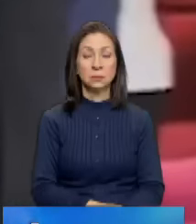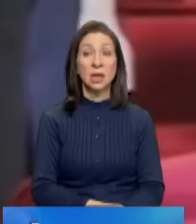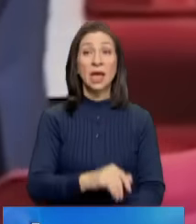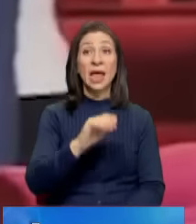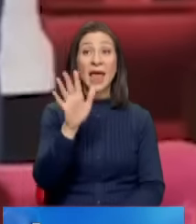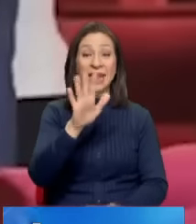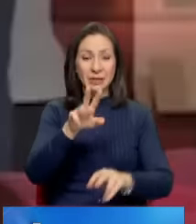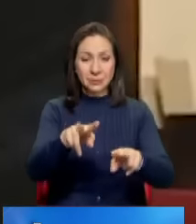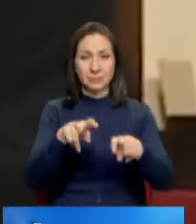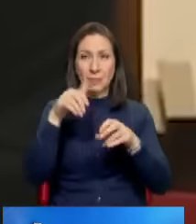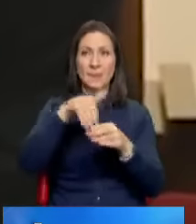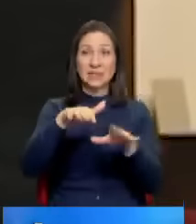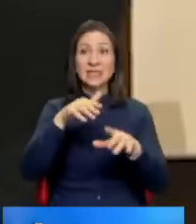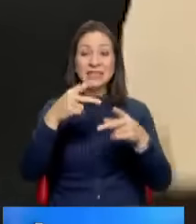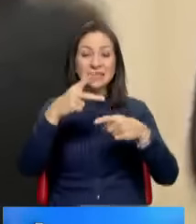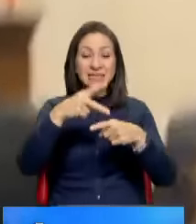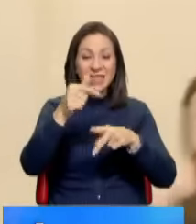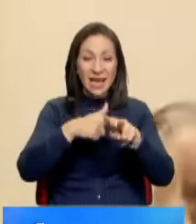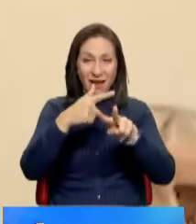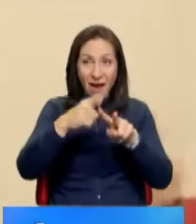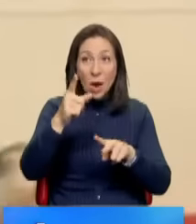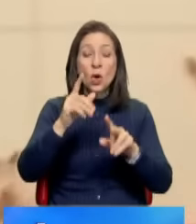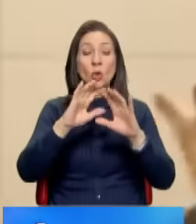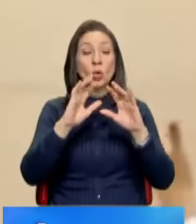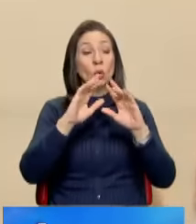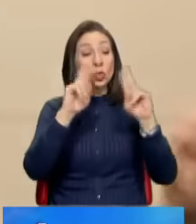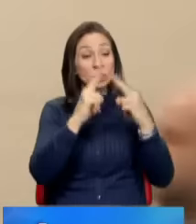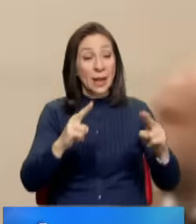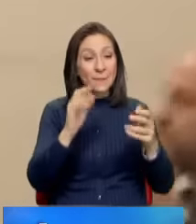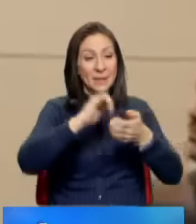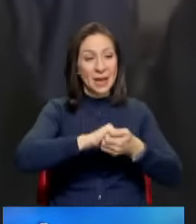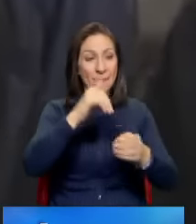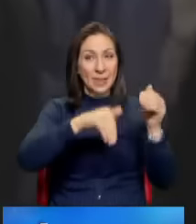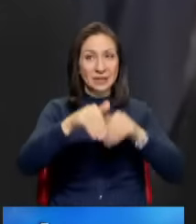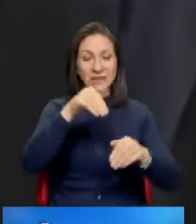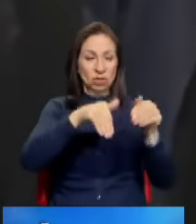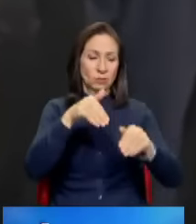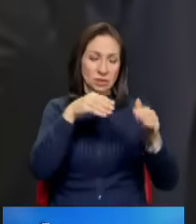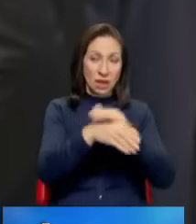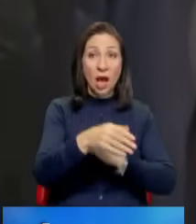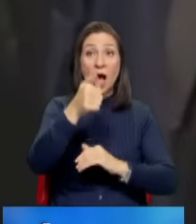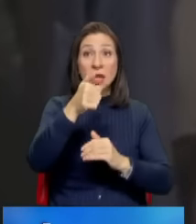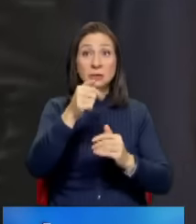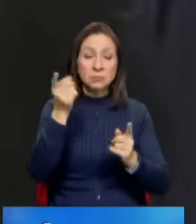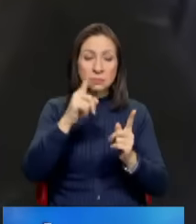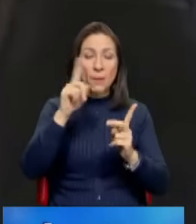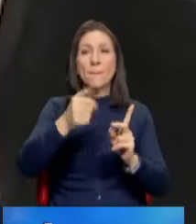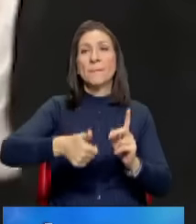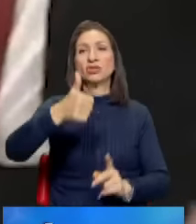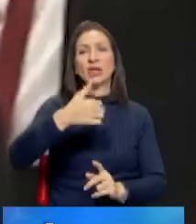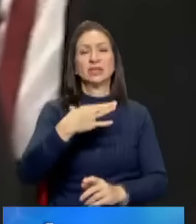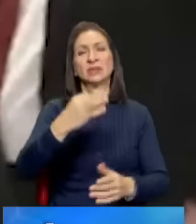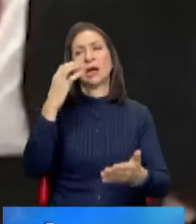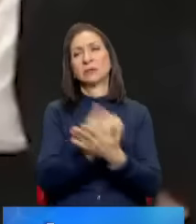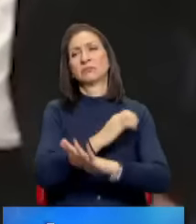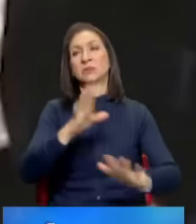"50 sandalyeli mecliste Ziya Öztürkler Ulusal Birlik Partisi adayı olarak seçime girdi. 6. turda başkan seçildiğini ilan